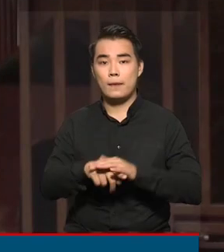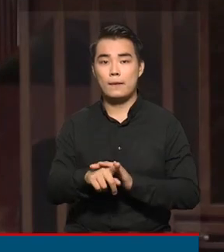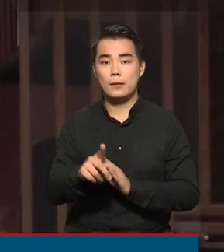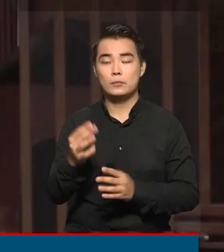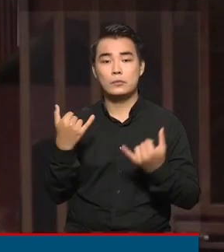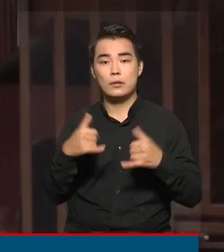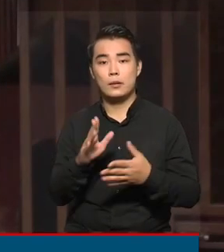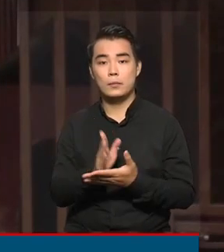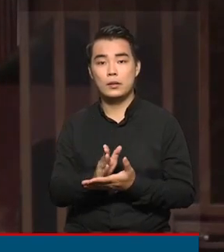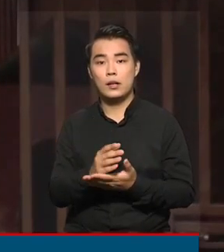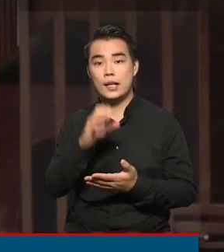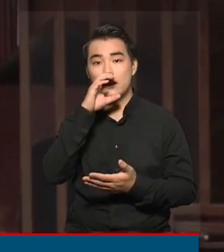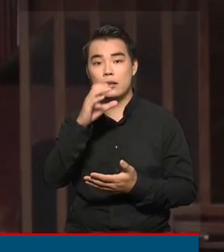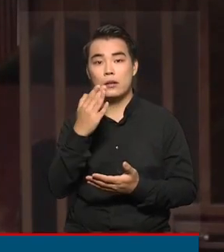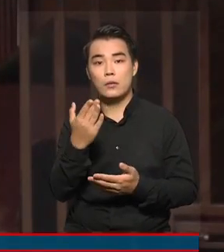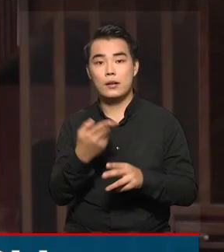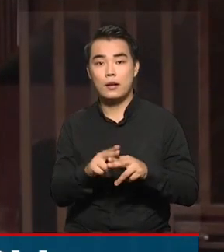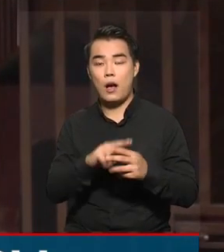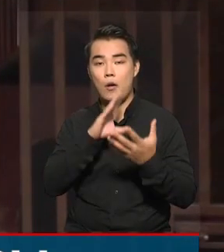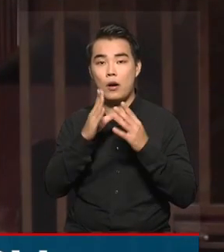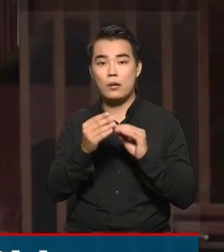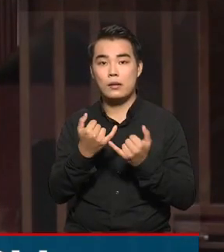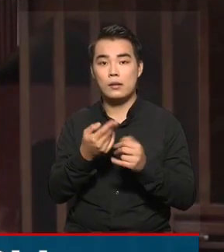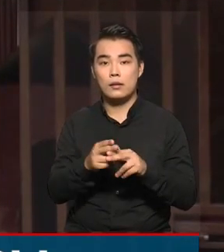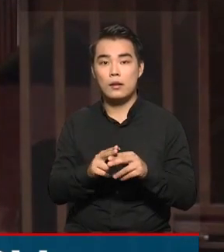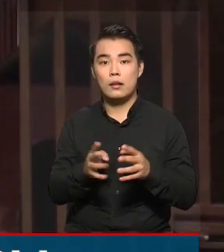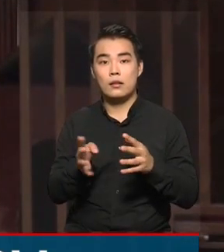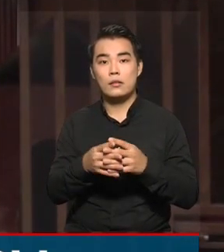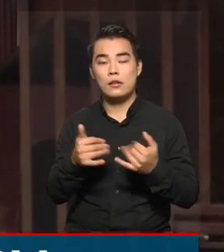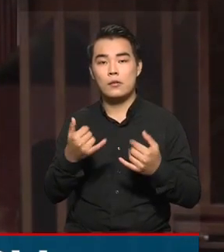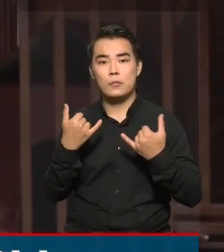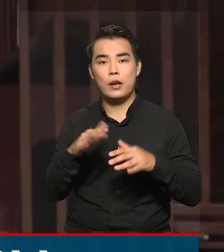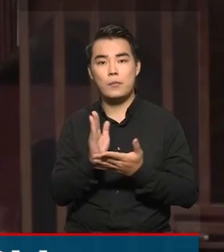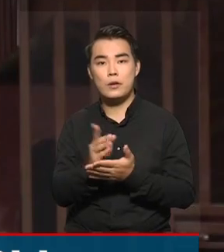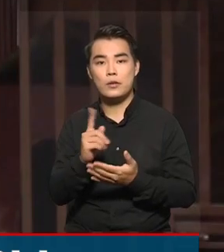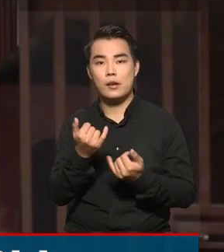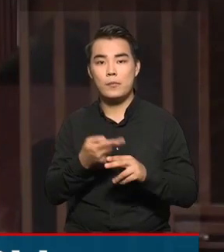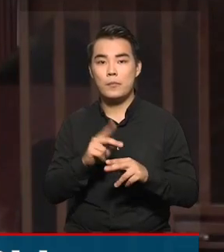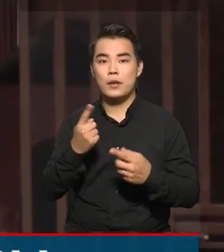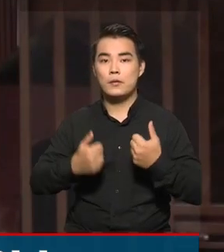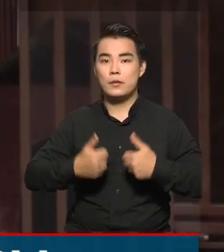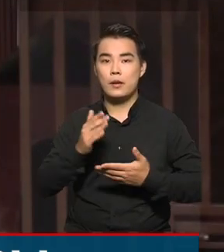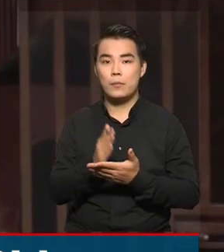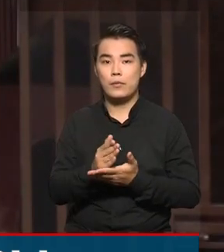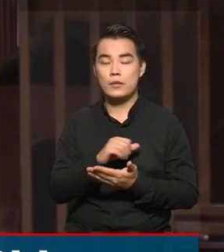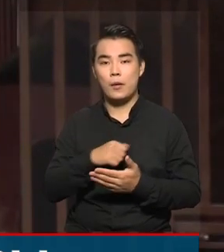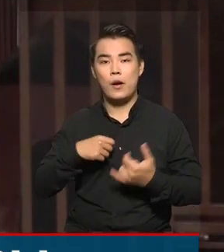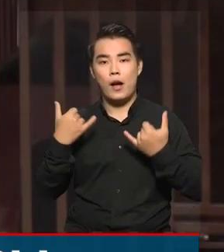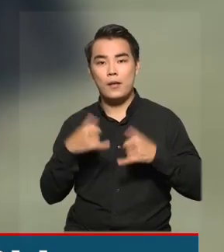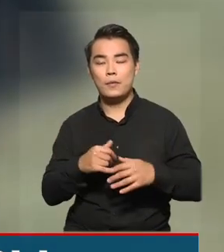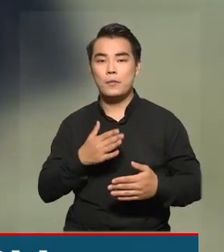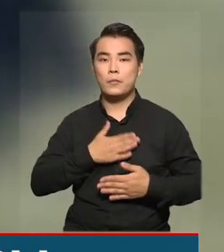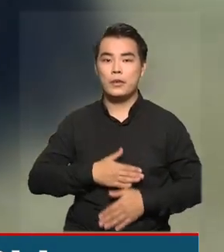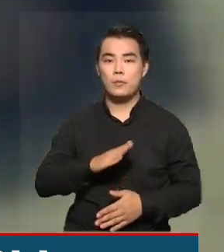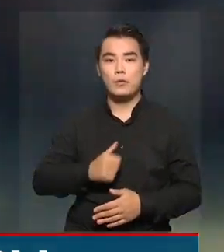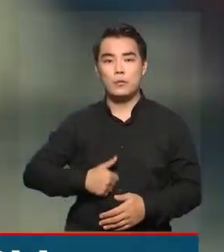көргенмен қасқыр көрмеген заттар. Содан кейін біз түскен түспейді деп ойлаймыз ғой, енді бірінші жарыс барып тұрғаннан кейін сол кезде таң қалып мәз болып.